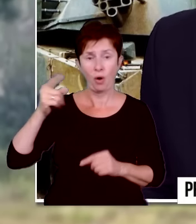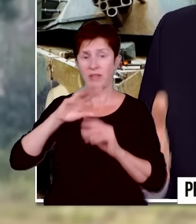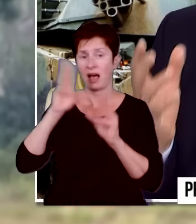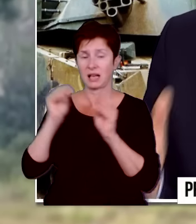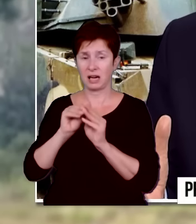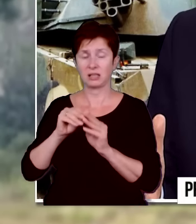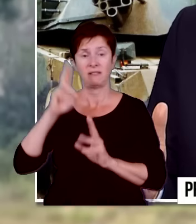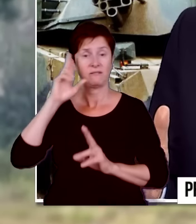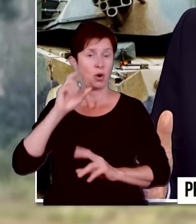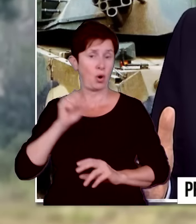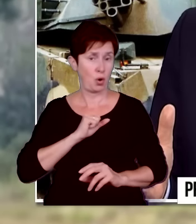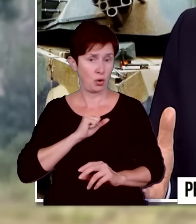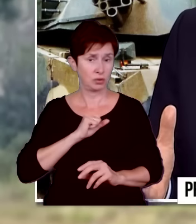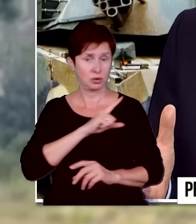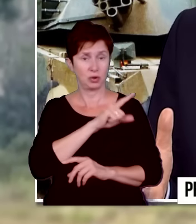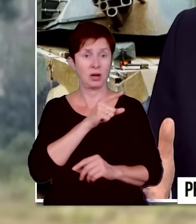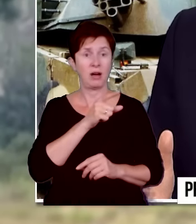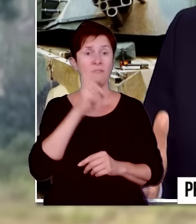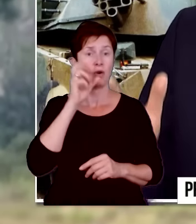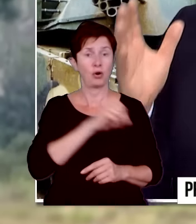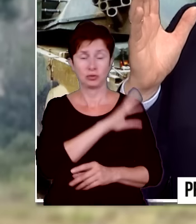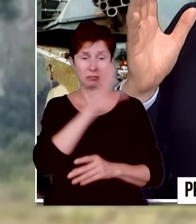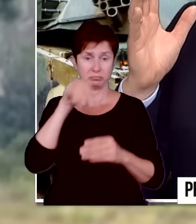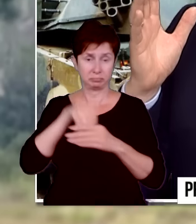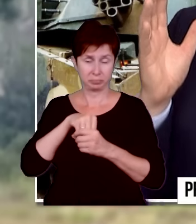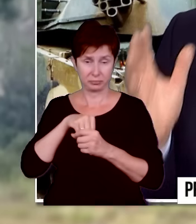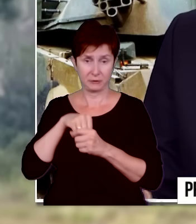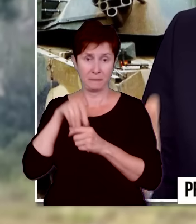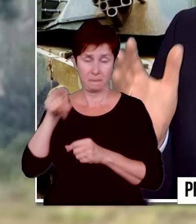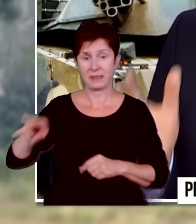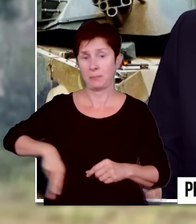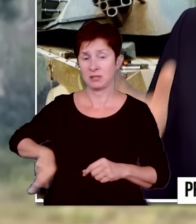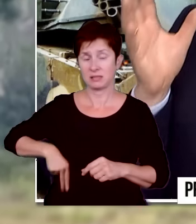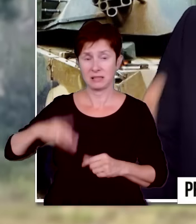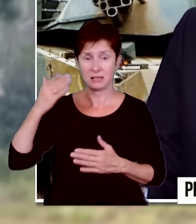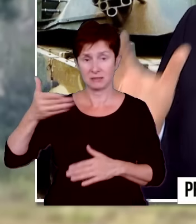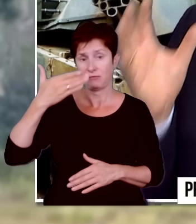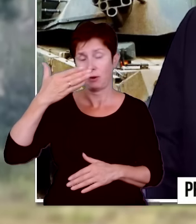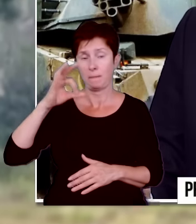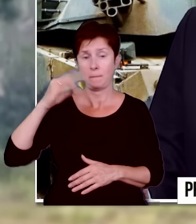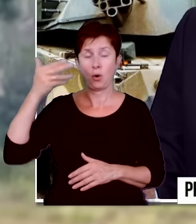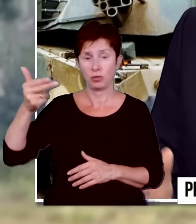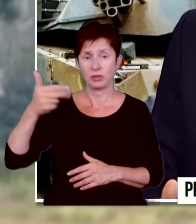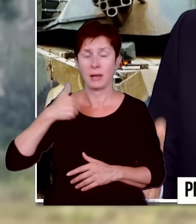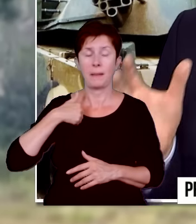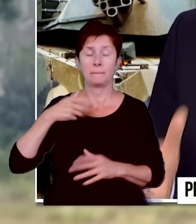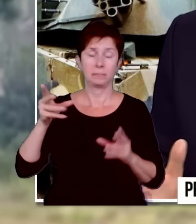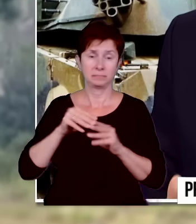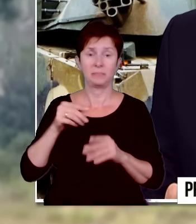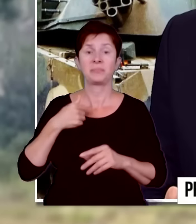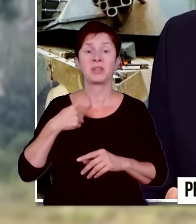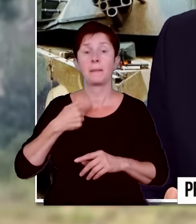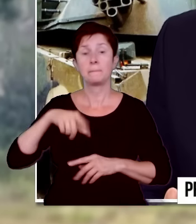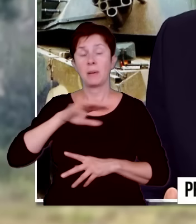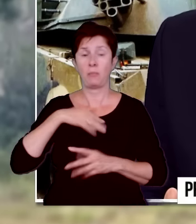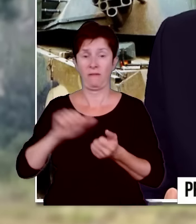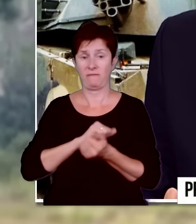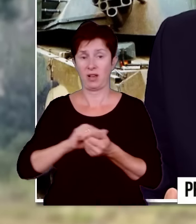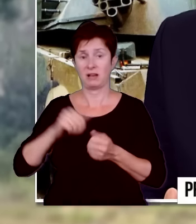generalnym które jest częścią Ministerstwa Obrony Narodowej walczyliśmy o te pieniądze z w ramach rządu żeby ich było jak